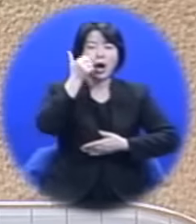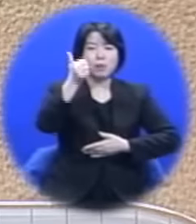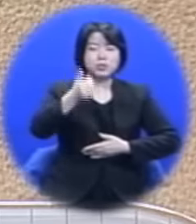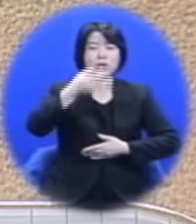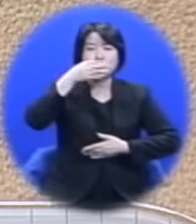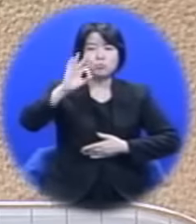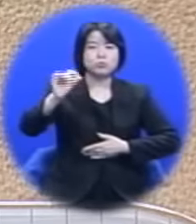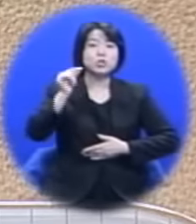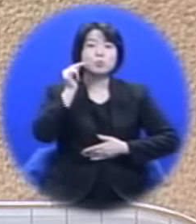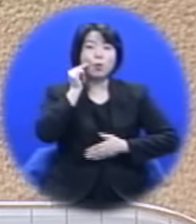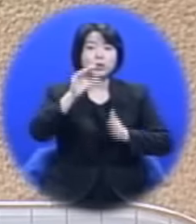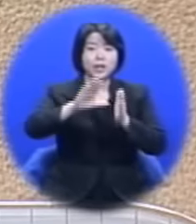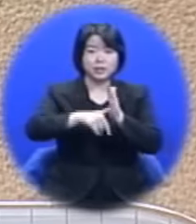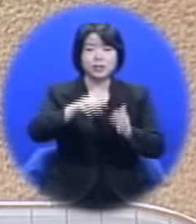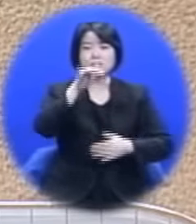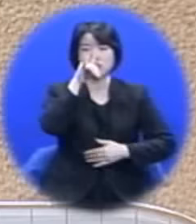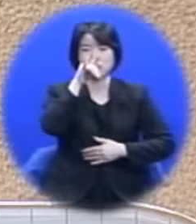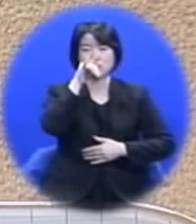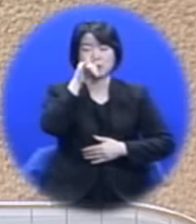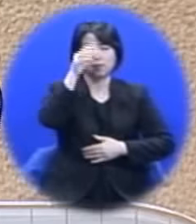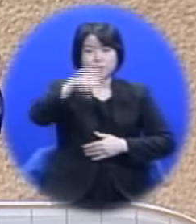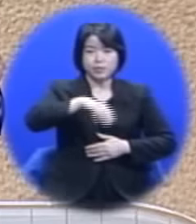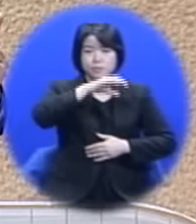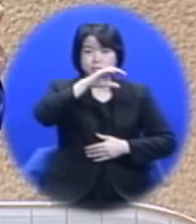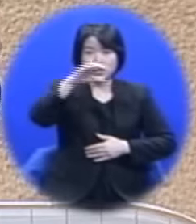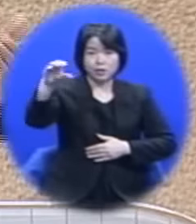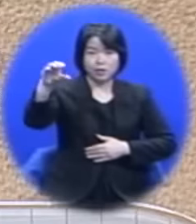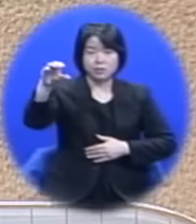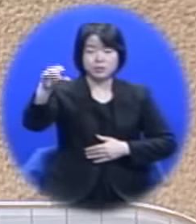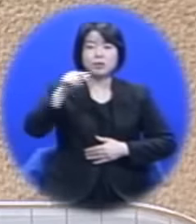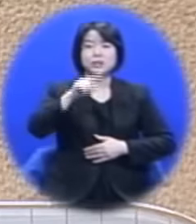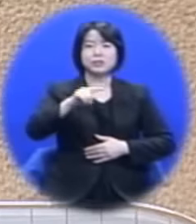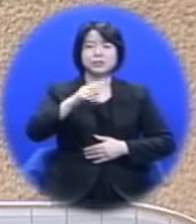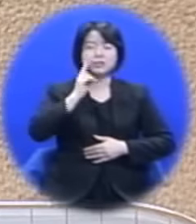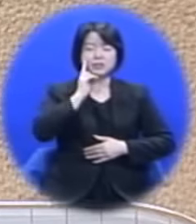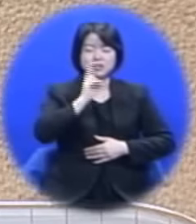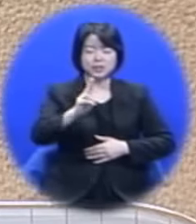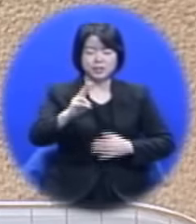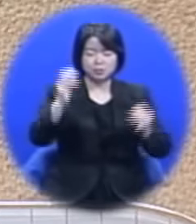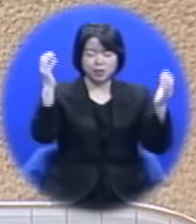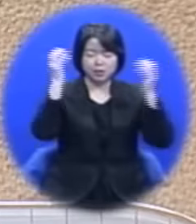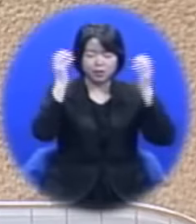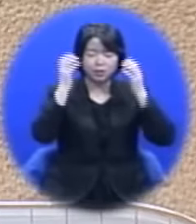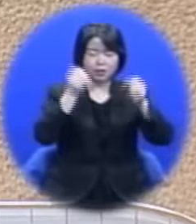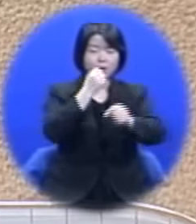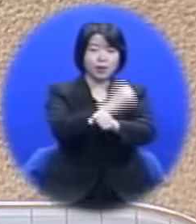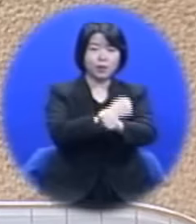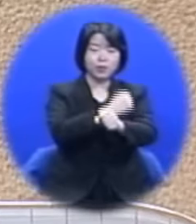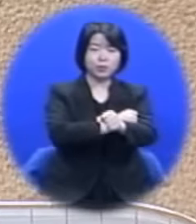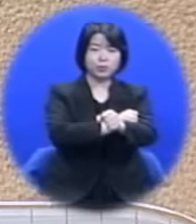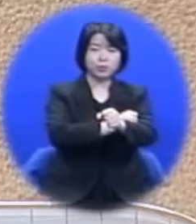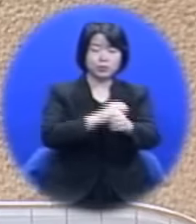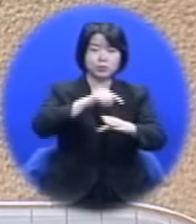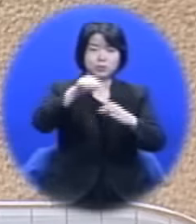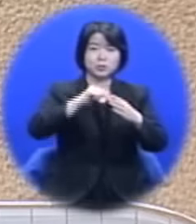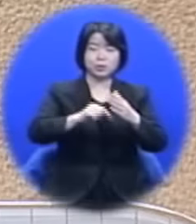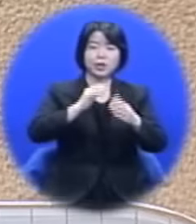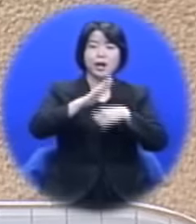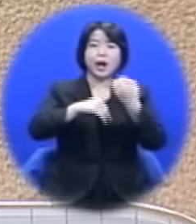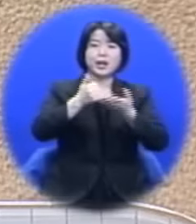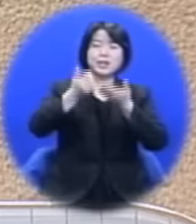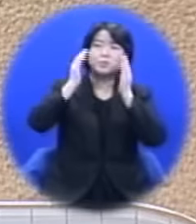못하셨던 때가 있었어요 십자가에서 그 극한 통 속에 하나님을 향하여